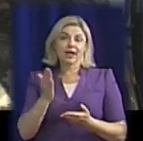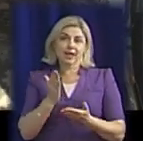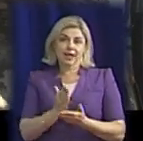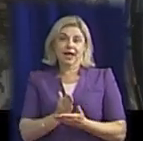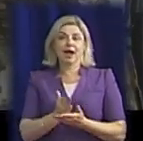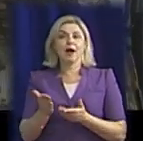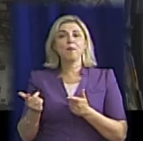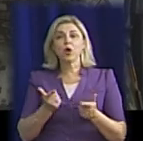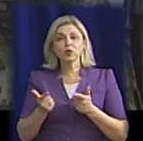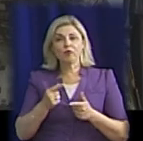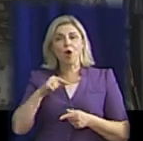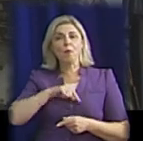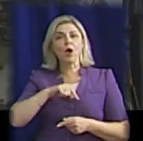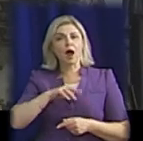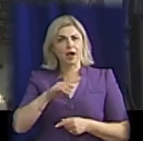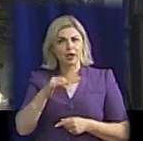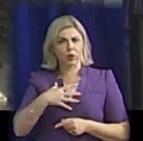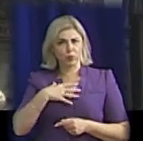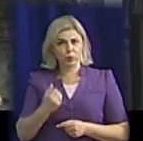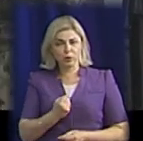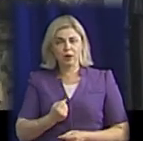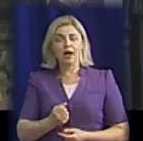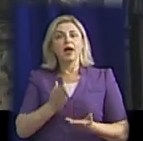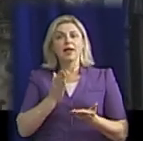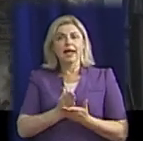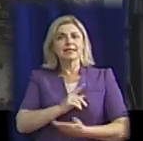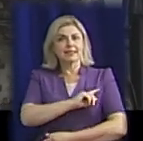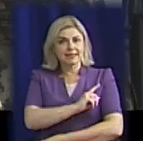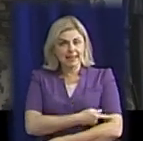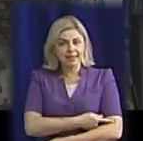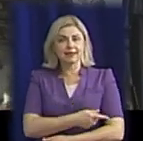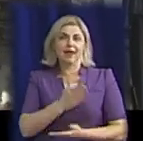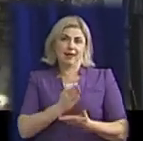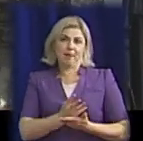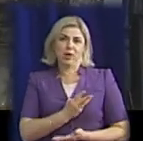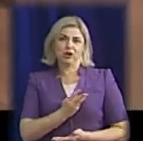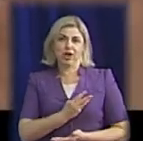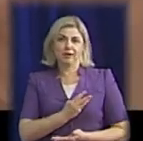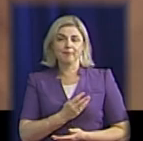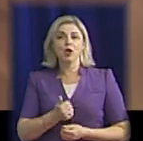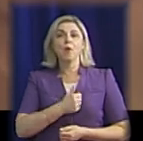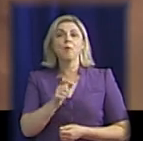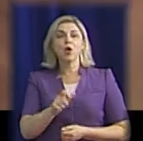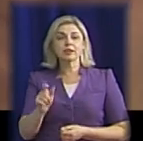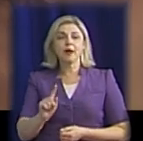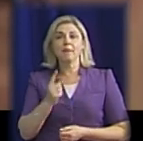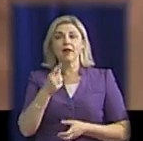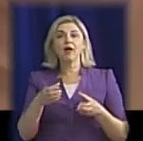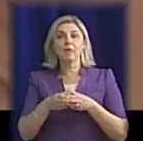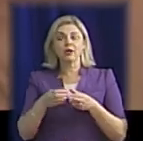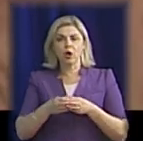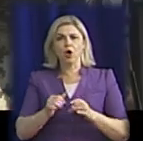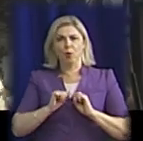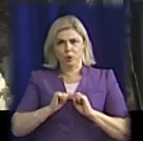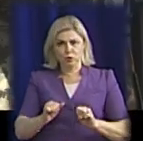у них є підготовлений моральний дух, є сили, є бажання. бійці 1-го окремого батальйону є